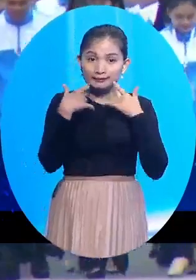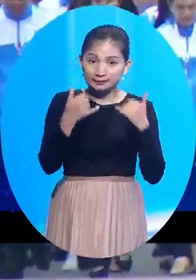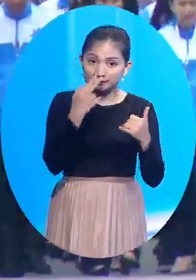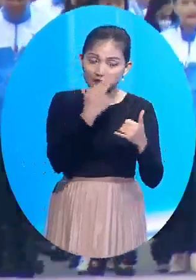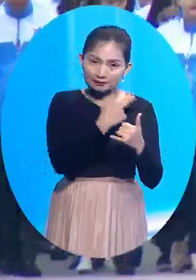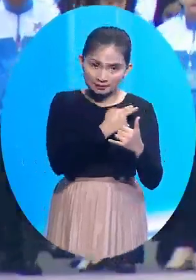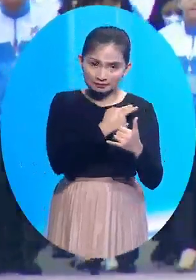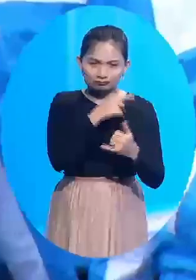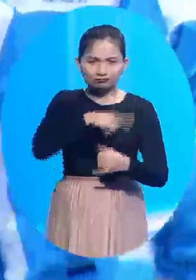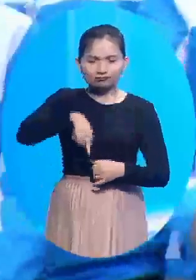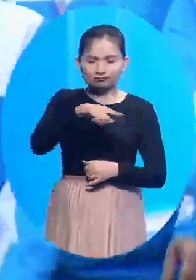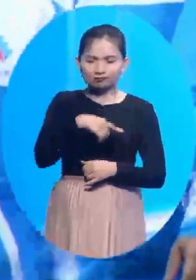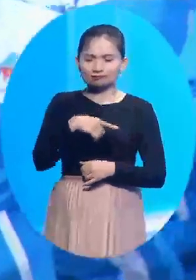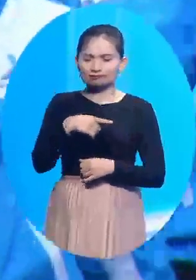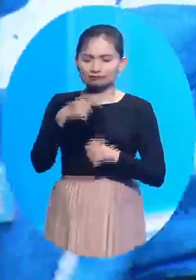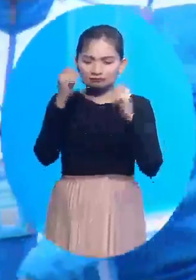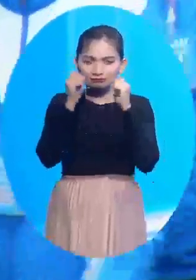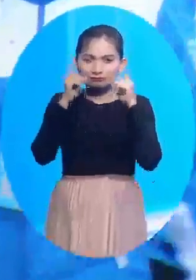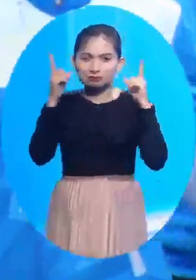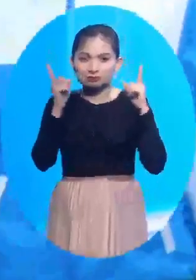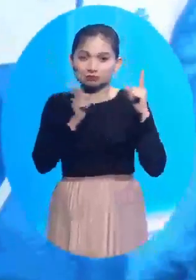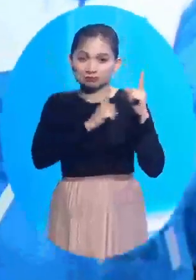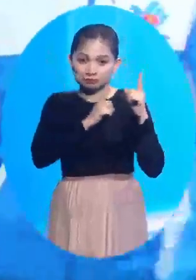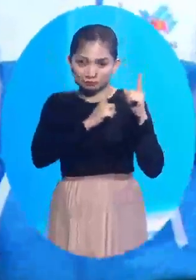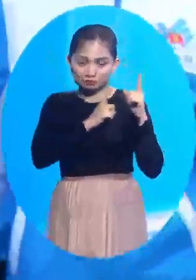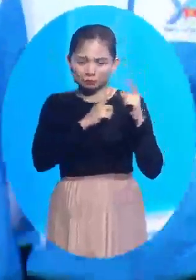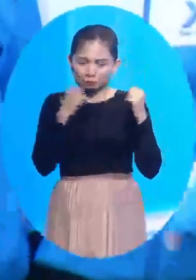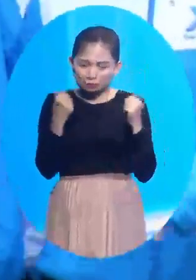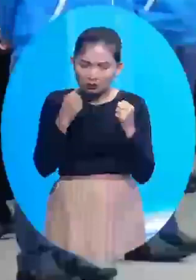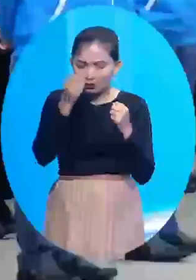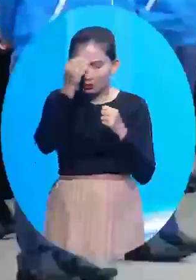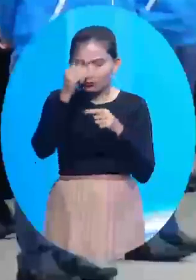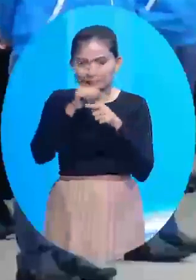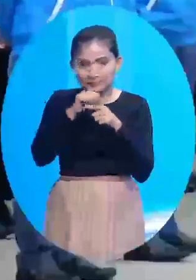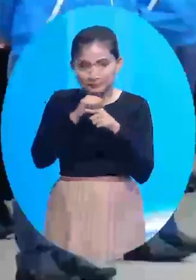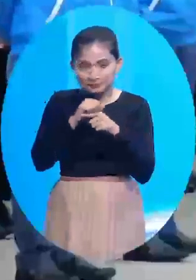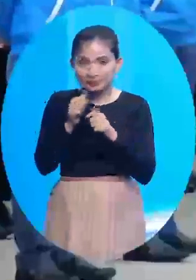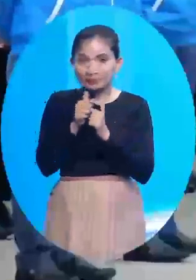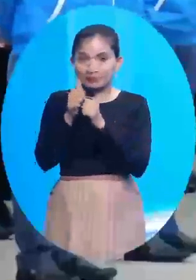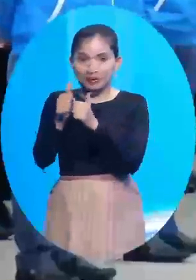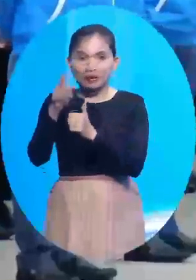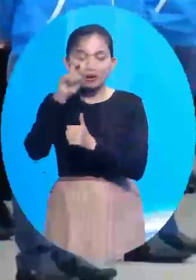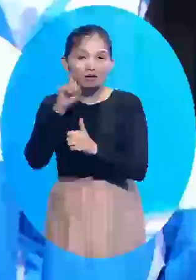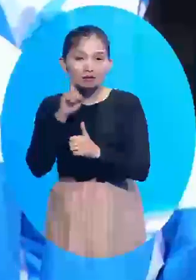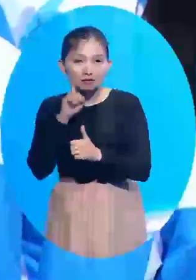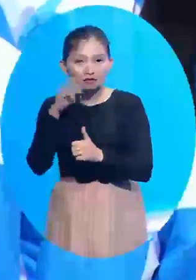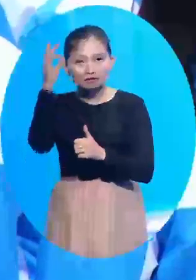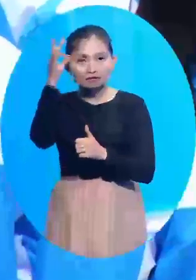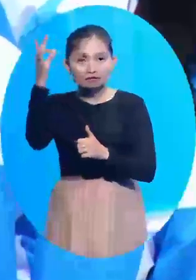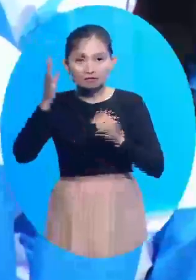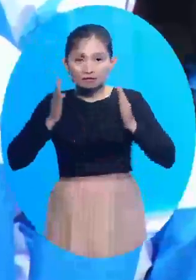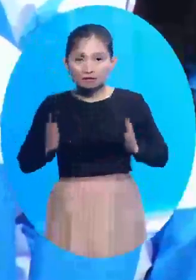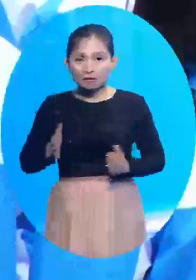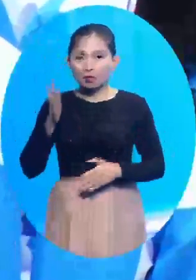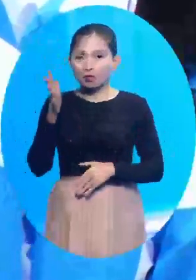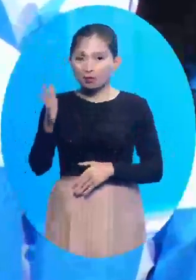thức trách nhiệm trong tu dưỡng, rèn luyện, trau dồi đạo đức cách mạng, học tập và làm theo tư tưởng, đạo đức, phong cách của Bác với những việc làm cụ thể,